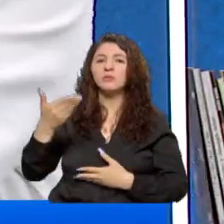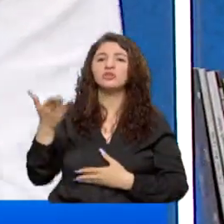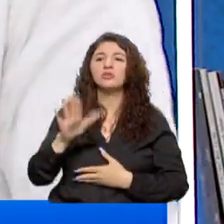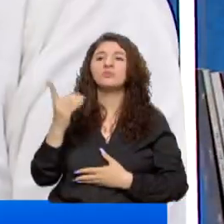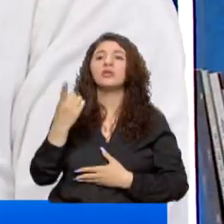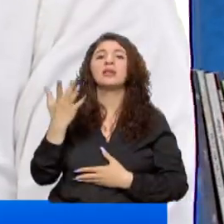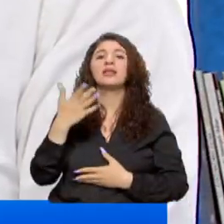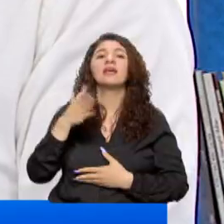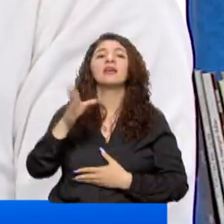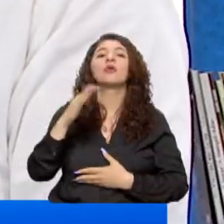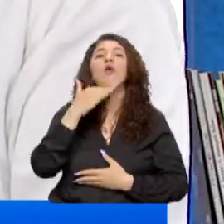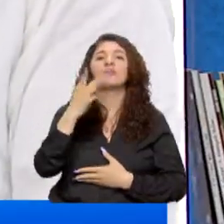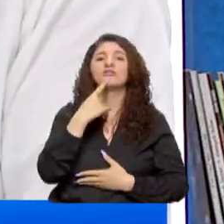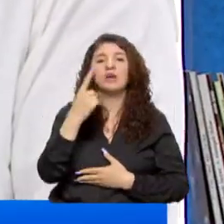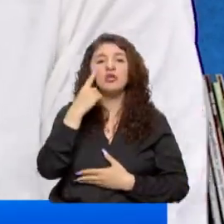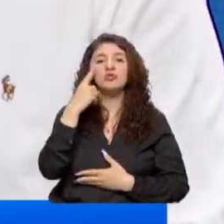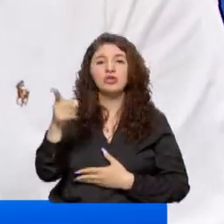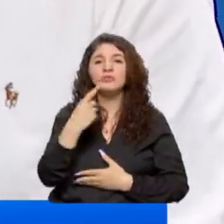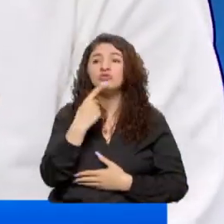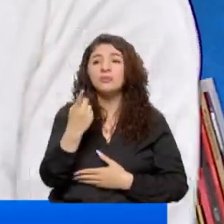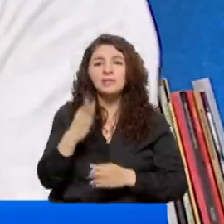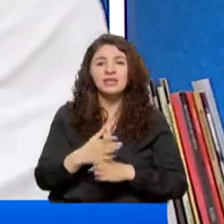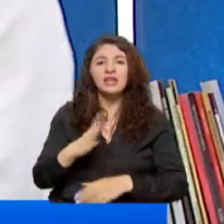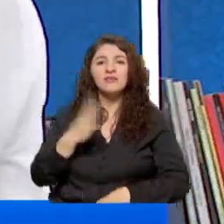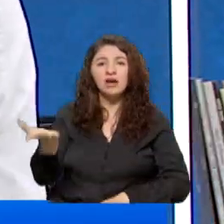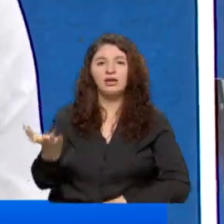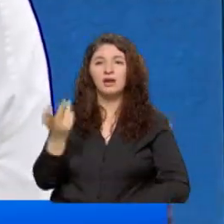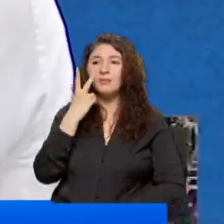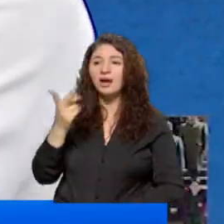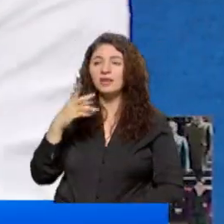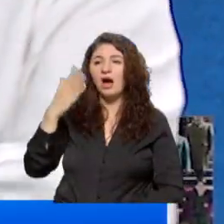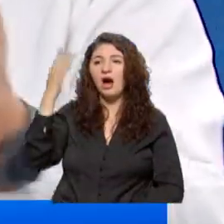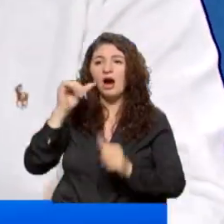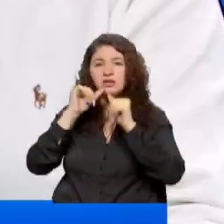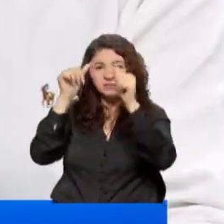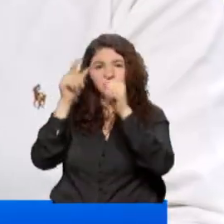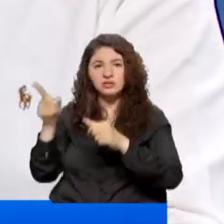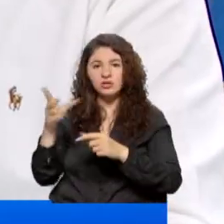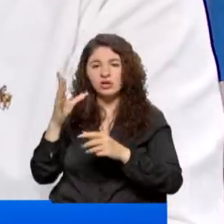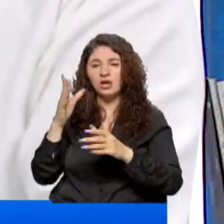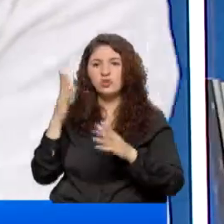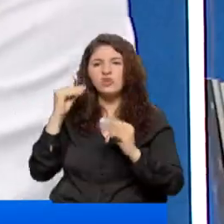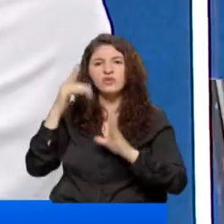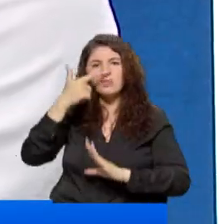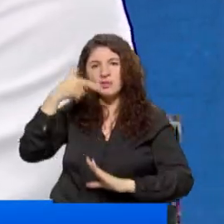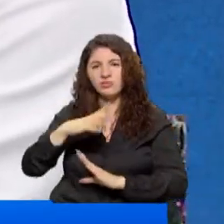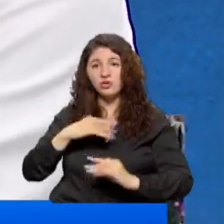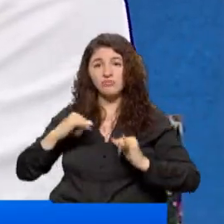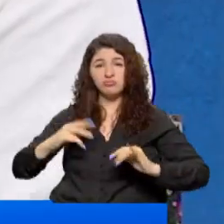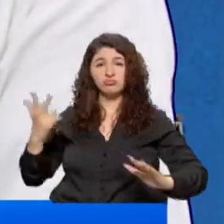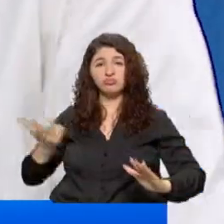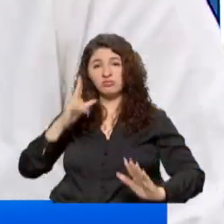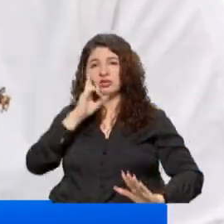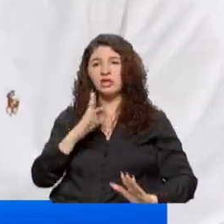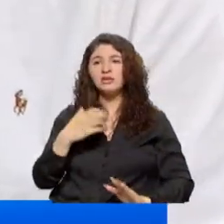gidemezsiniz demiş Mustafa Kemal Atatürk bunu söylemesinin bir sebebi var bakın Arabistan'da çok petrol var Çok mu refah ları